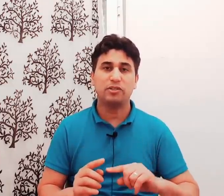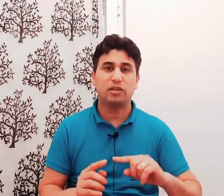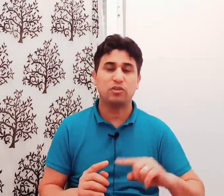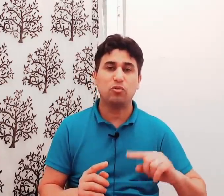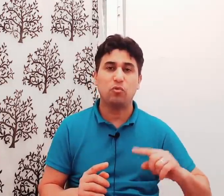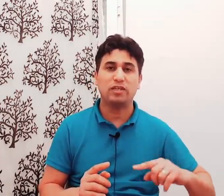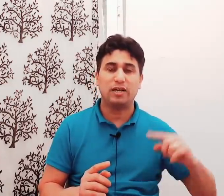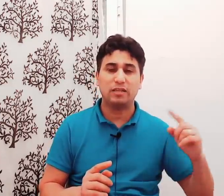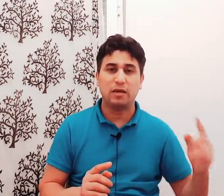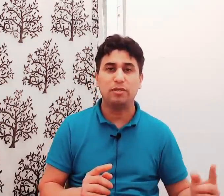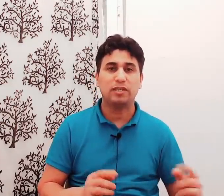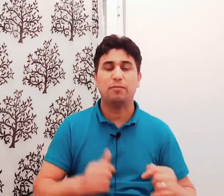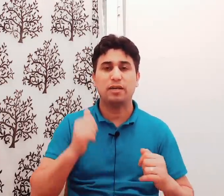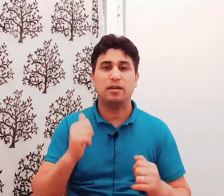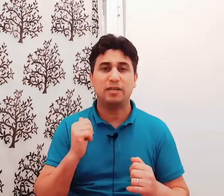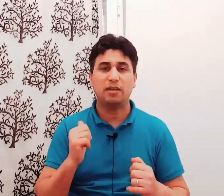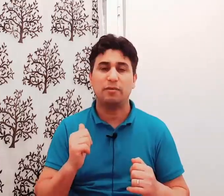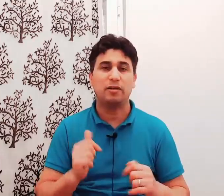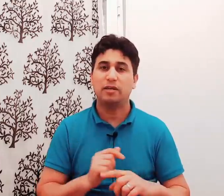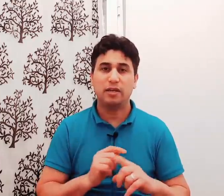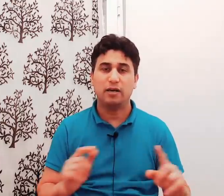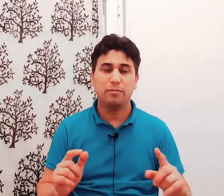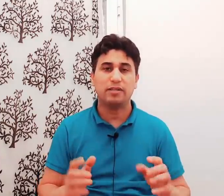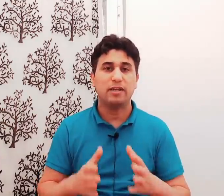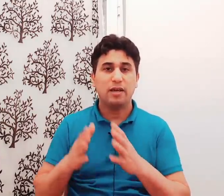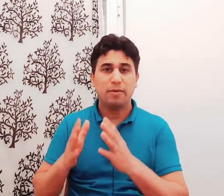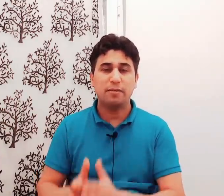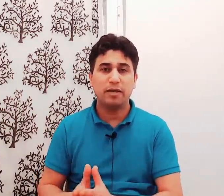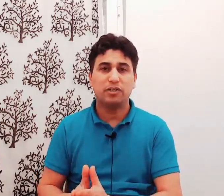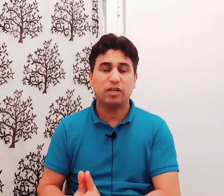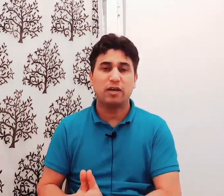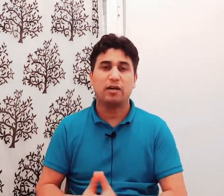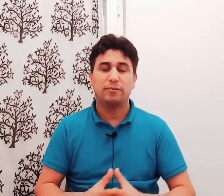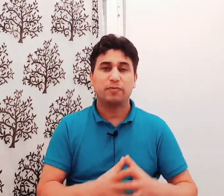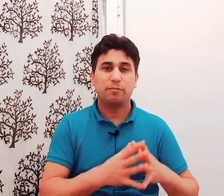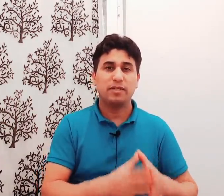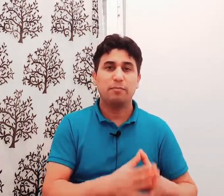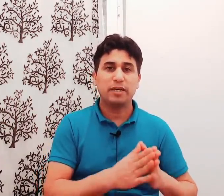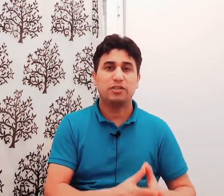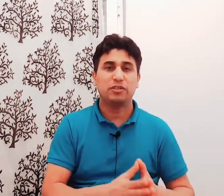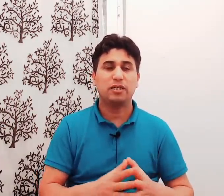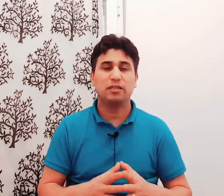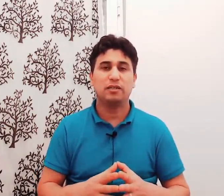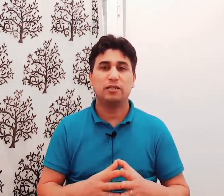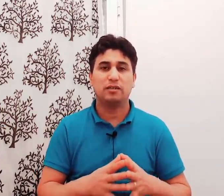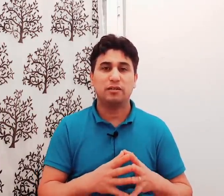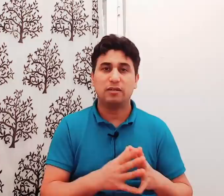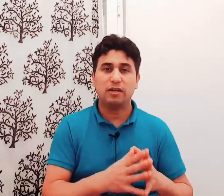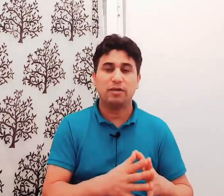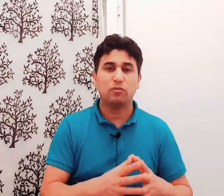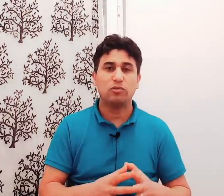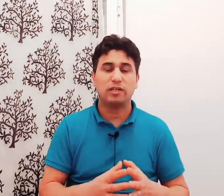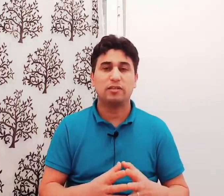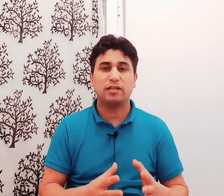ما غاديش نرجعوا للوضع الطبيعي كما كنا عليه من قبل، لا ابدا. مادام ما كاينش لقاح، مادام ما كاينش يعني